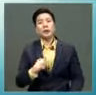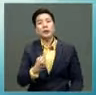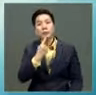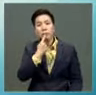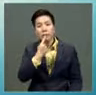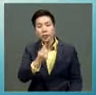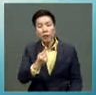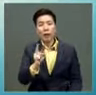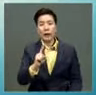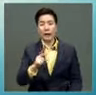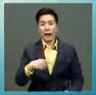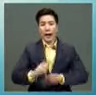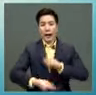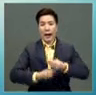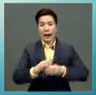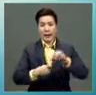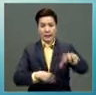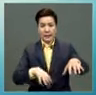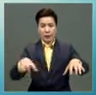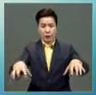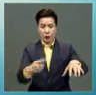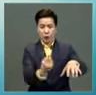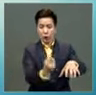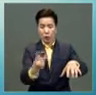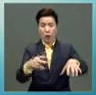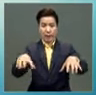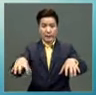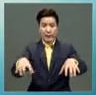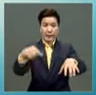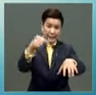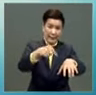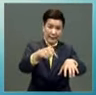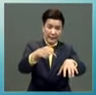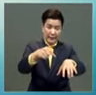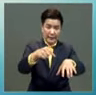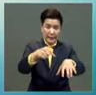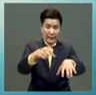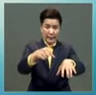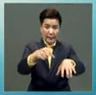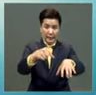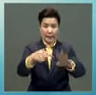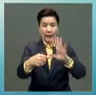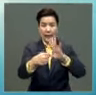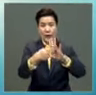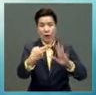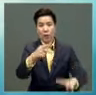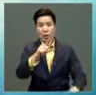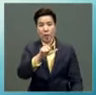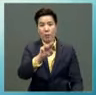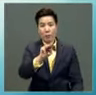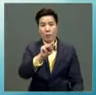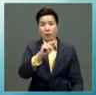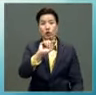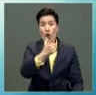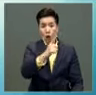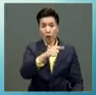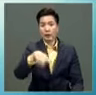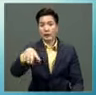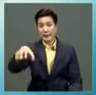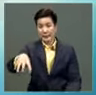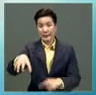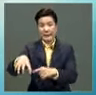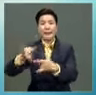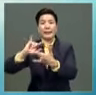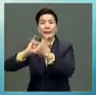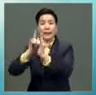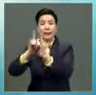าห้างสรรพสินค้า2แห่งนั้นก็คือไปที่แหลมทองและเซ็นทรัลนะครับ